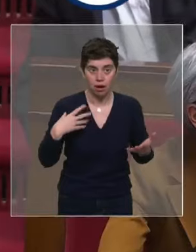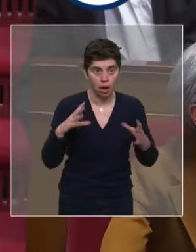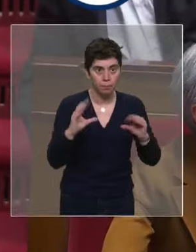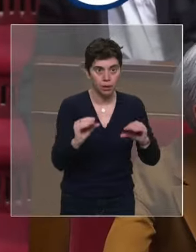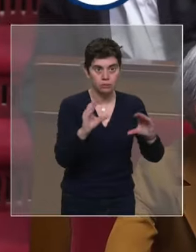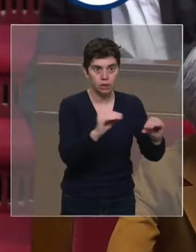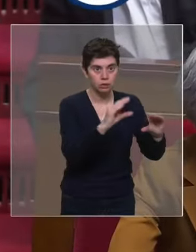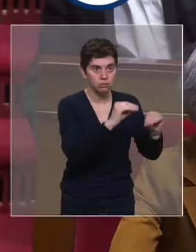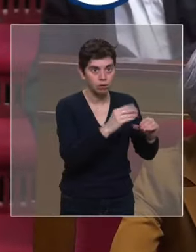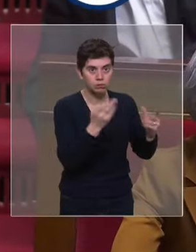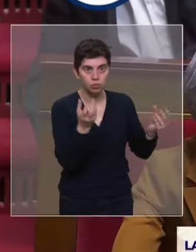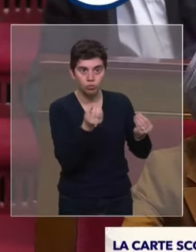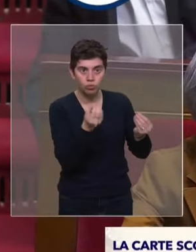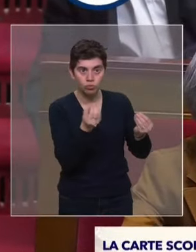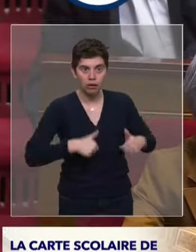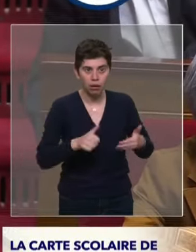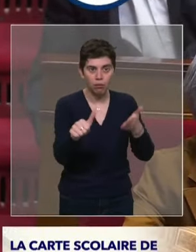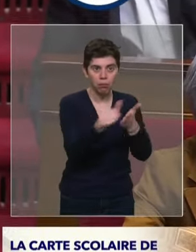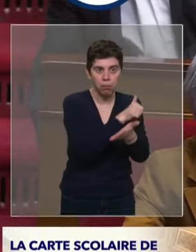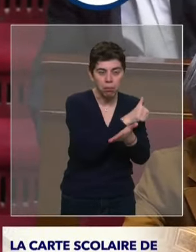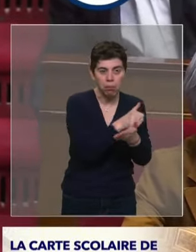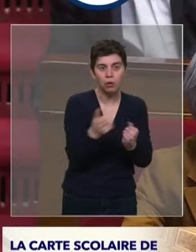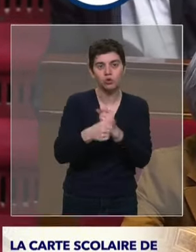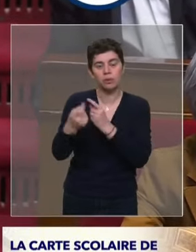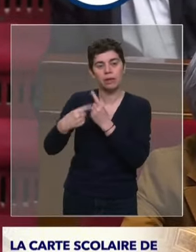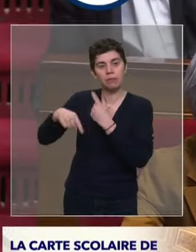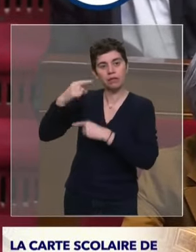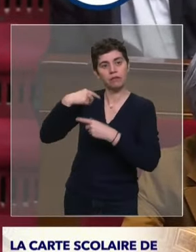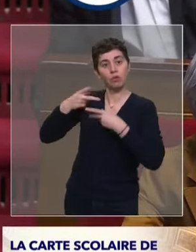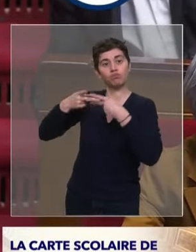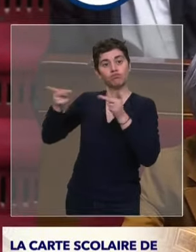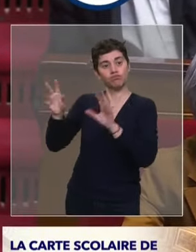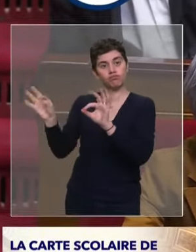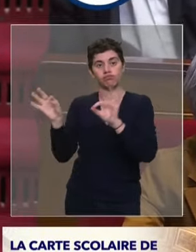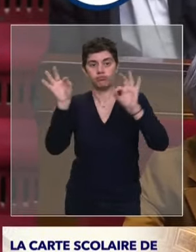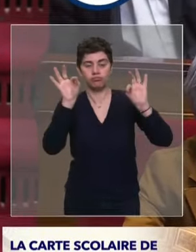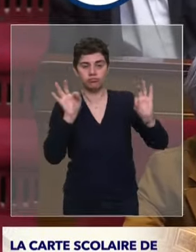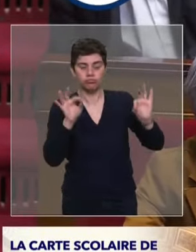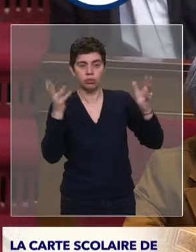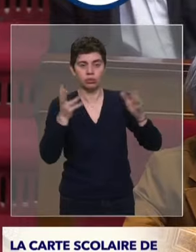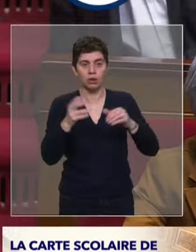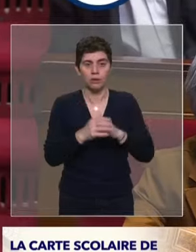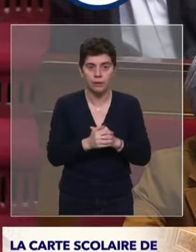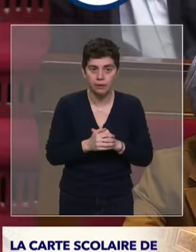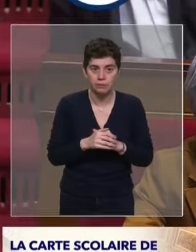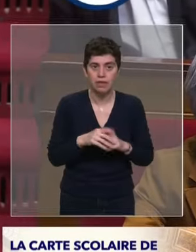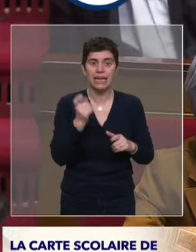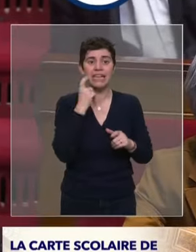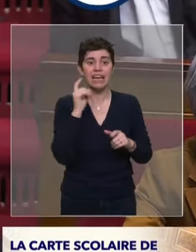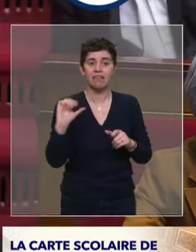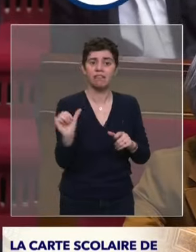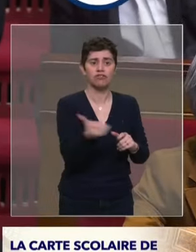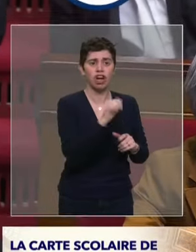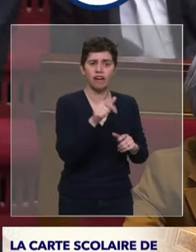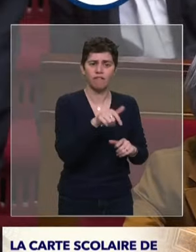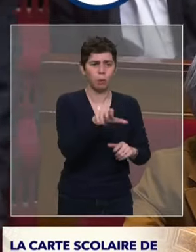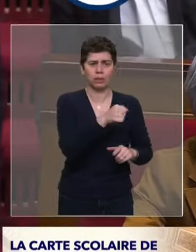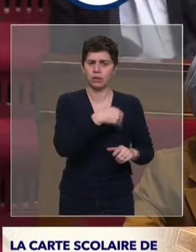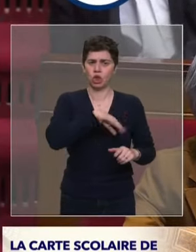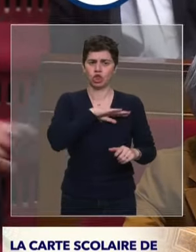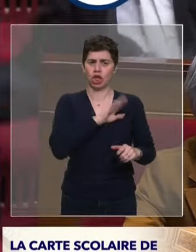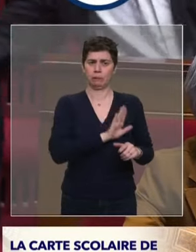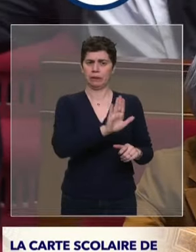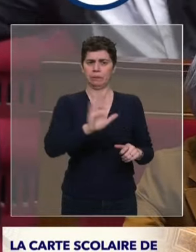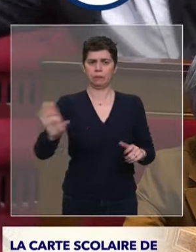dans nos écoles. La semaine dernière, vous avez affirmé, je cite, « vouloir prendre en charge chacun des élèves dans leurs spécificités ».